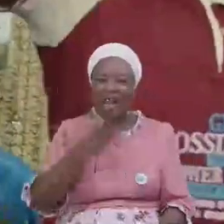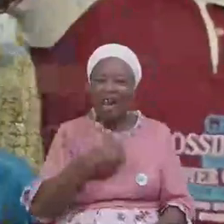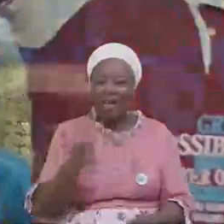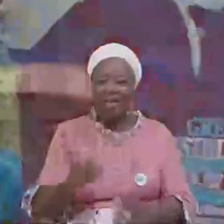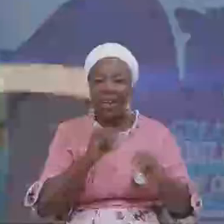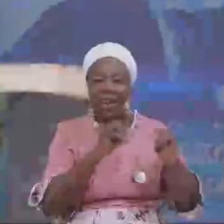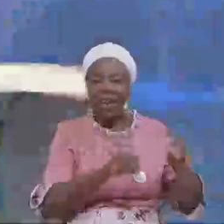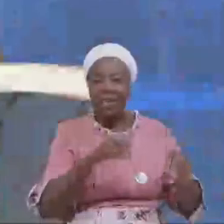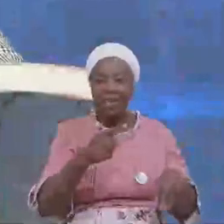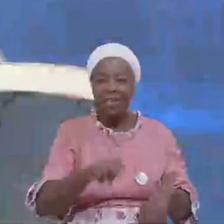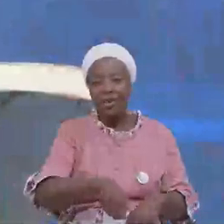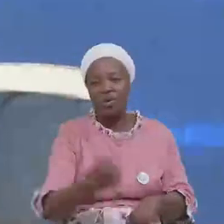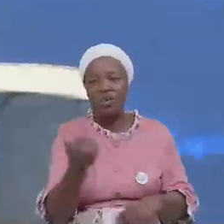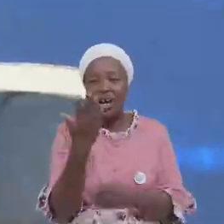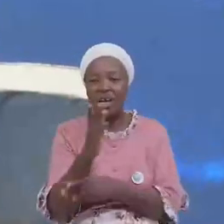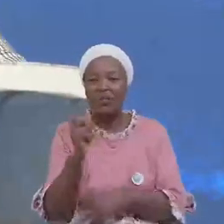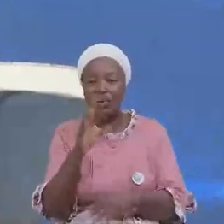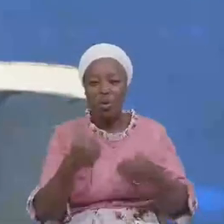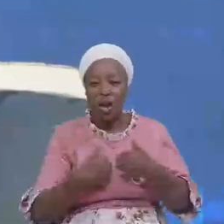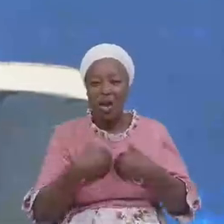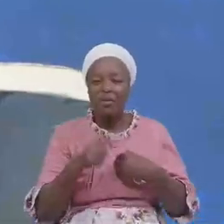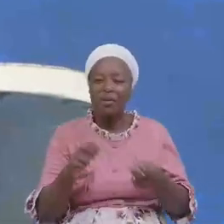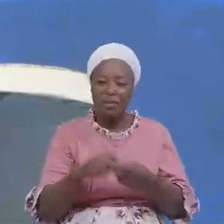mets l'autre main là où tu as le défi.